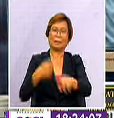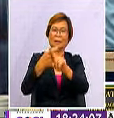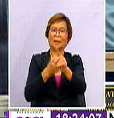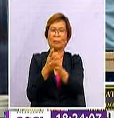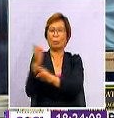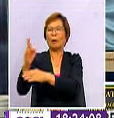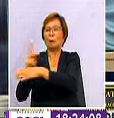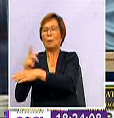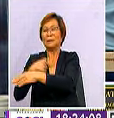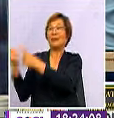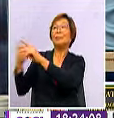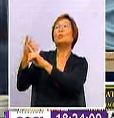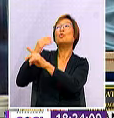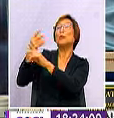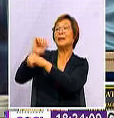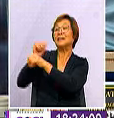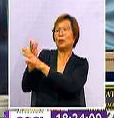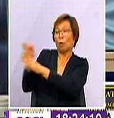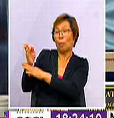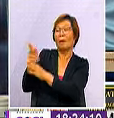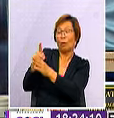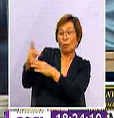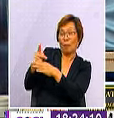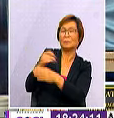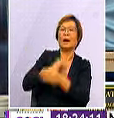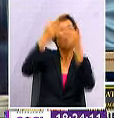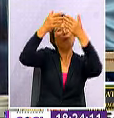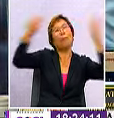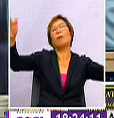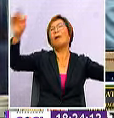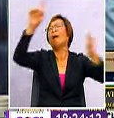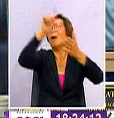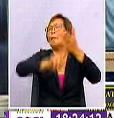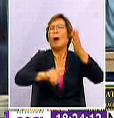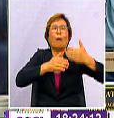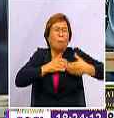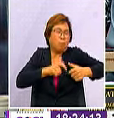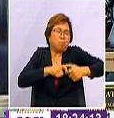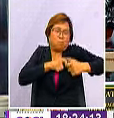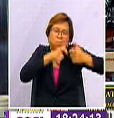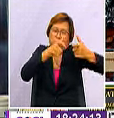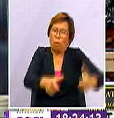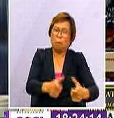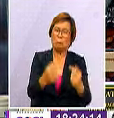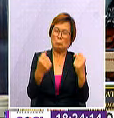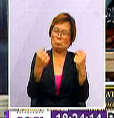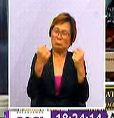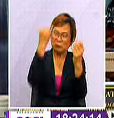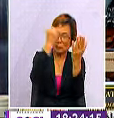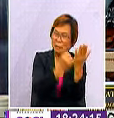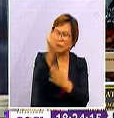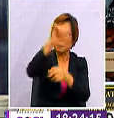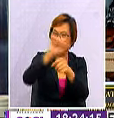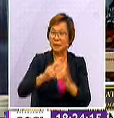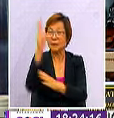daripada sektor korporat, mata saya terbuka kepada betapa komitednya dan teguh setianya penjawat